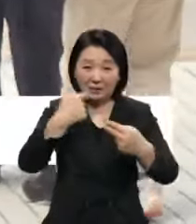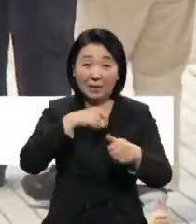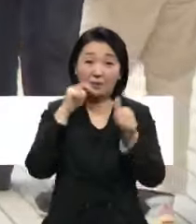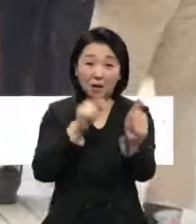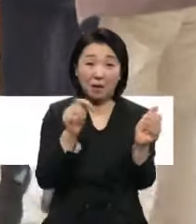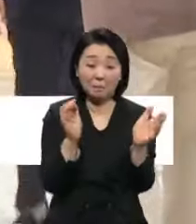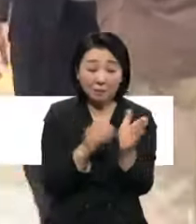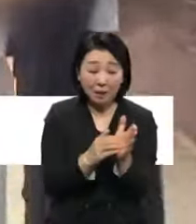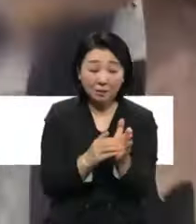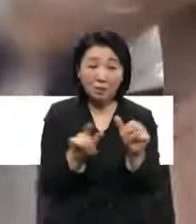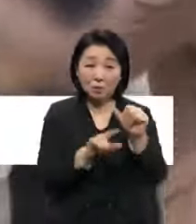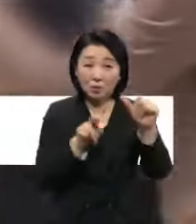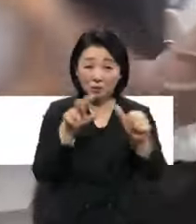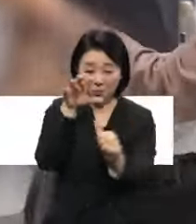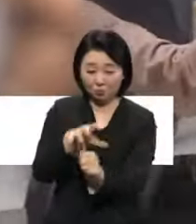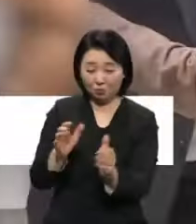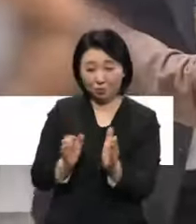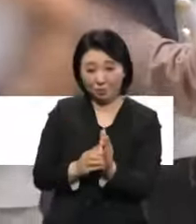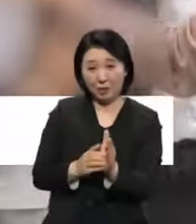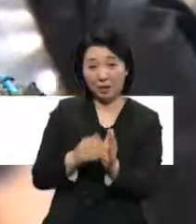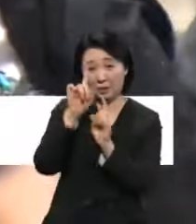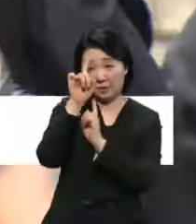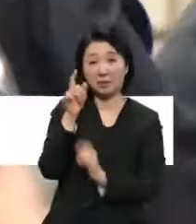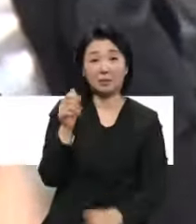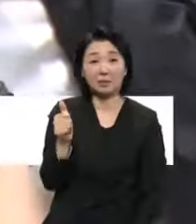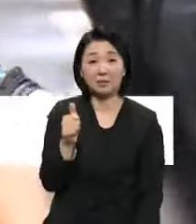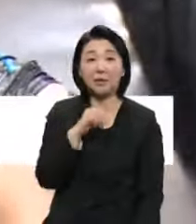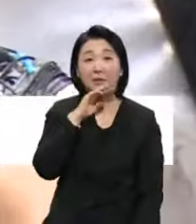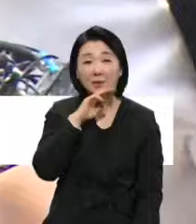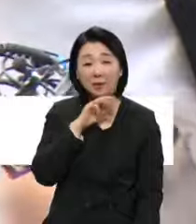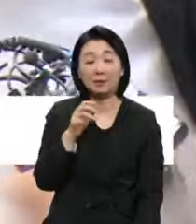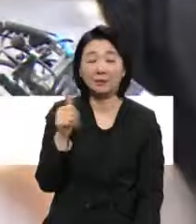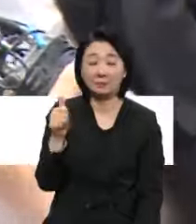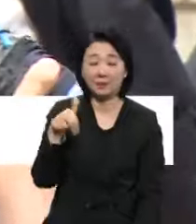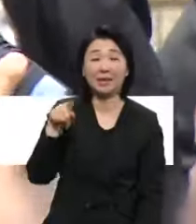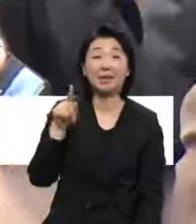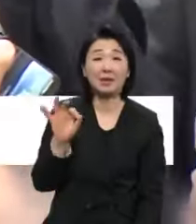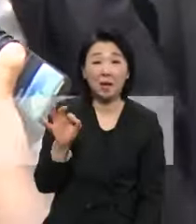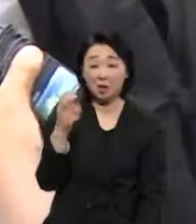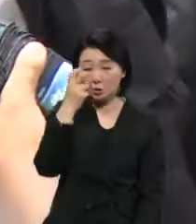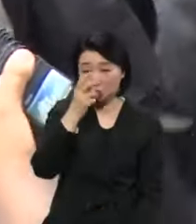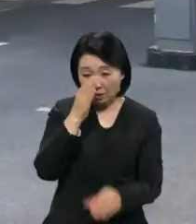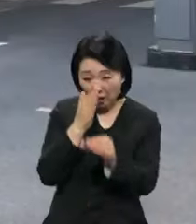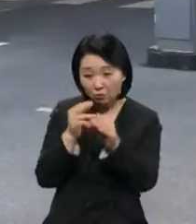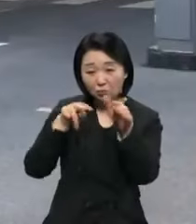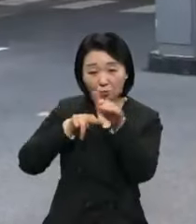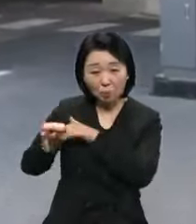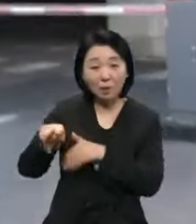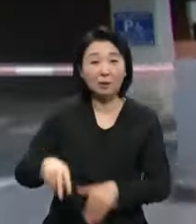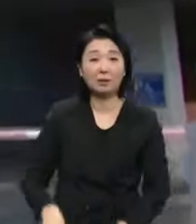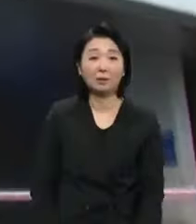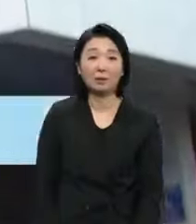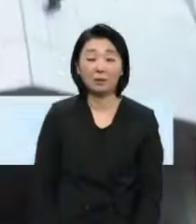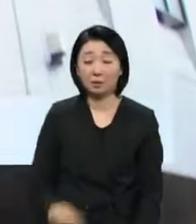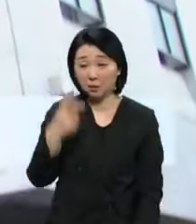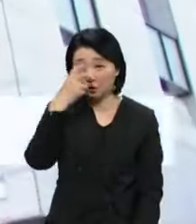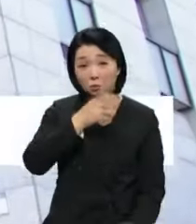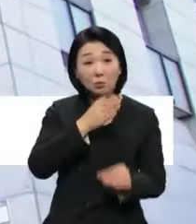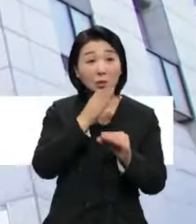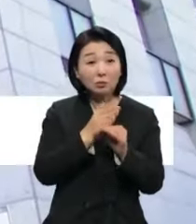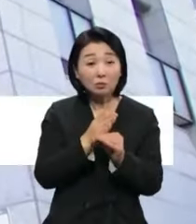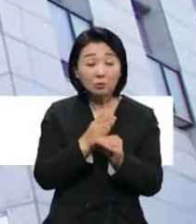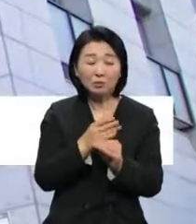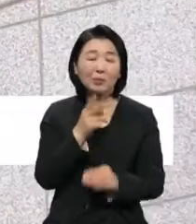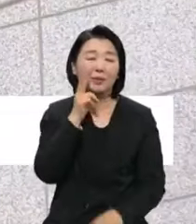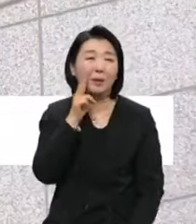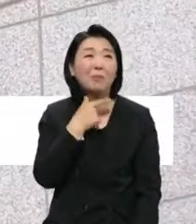혐의로 지난 25일 구속된 이른바 이 팀장 30대 강모 씨가 조사를 받다 도망친 겁니다. 강 씨는 조사를 받던 도중